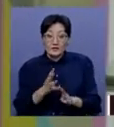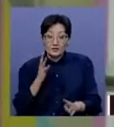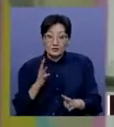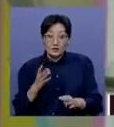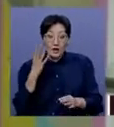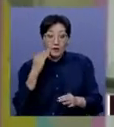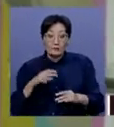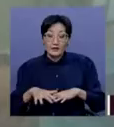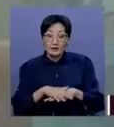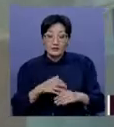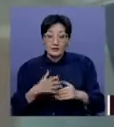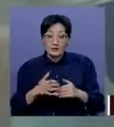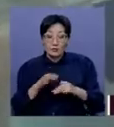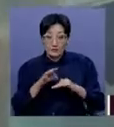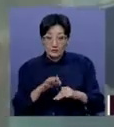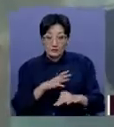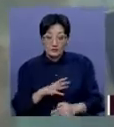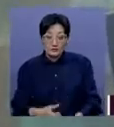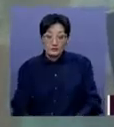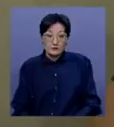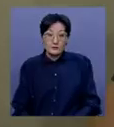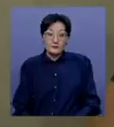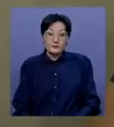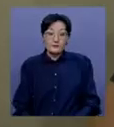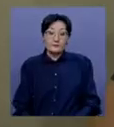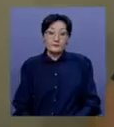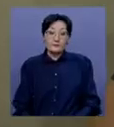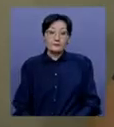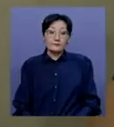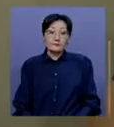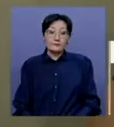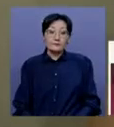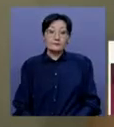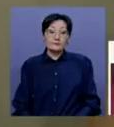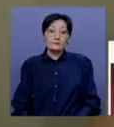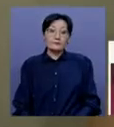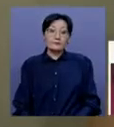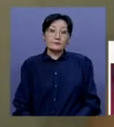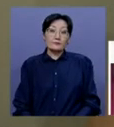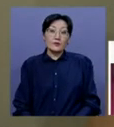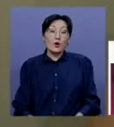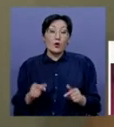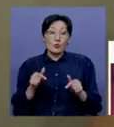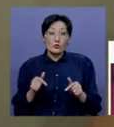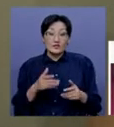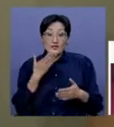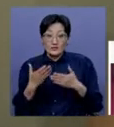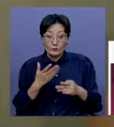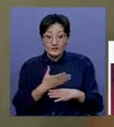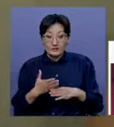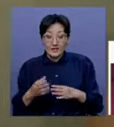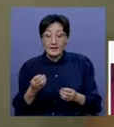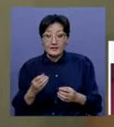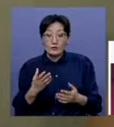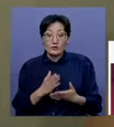тұрған алматылықтар арасында өткізілген. То есть отсюда видно, что большинство людей. Осы сауалнамадан кейін әлі